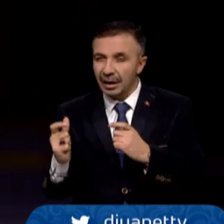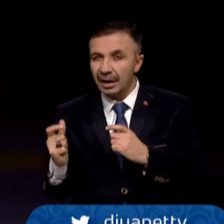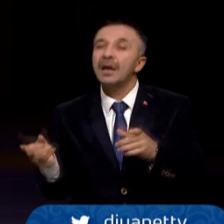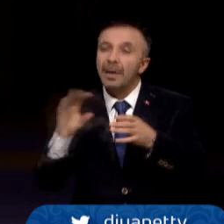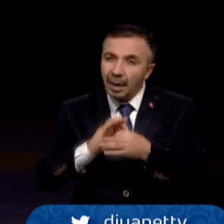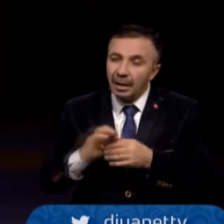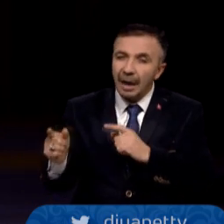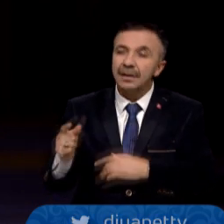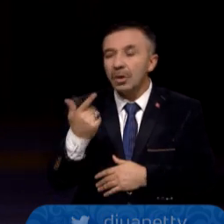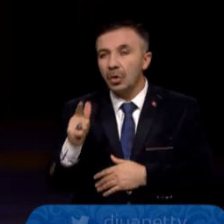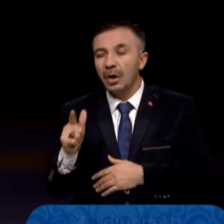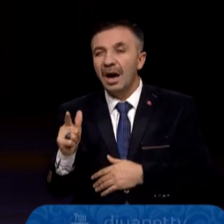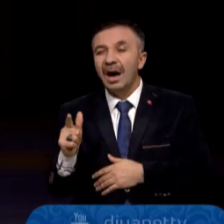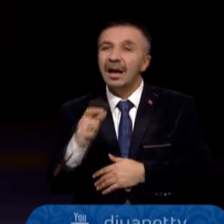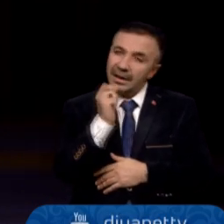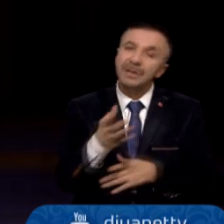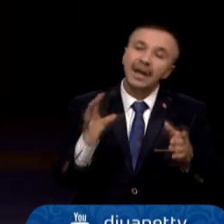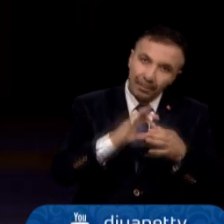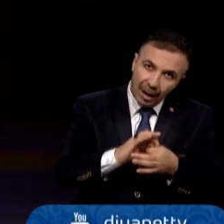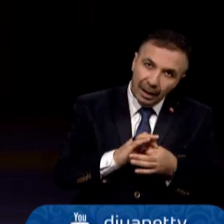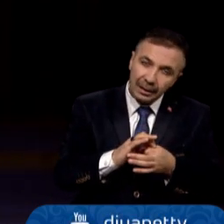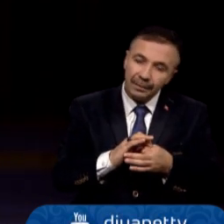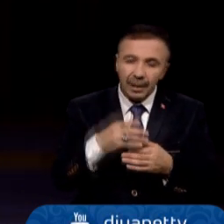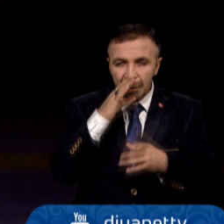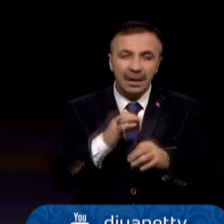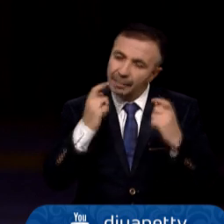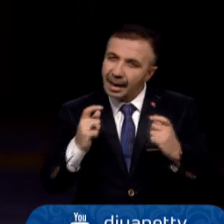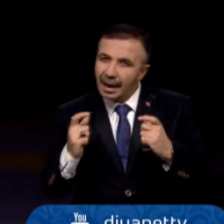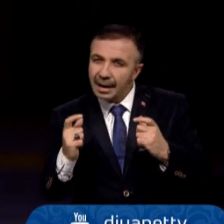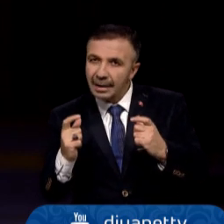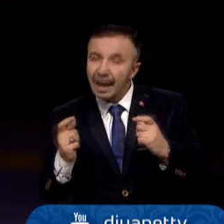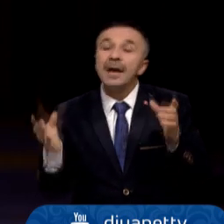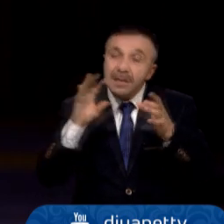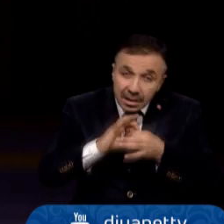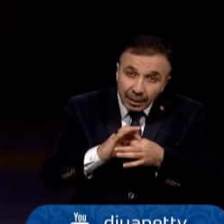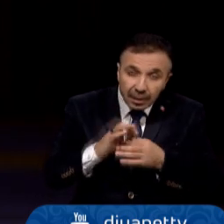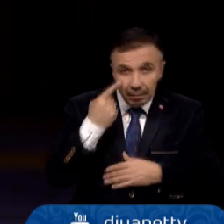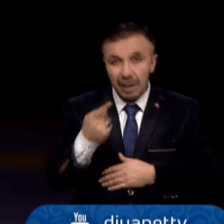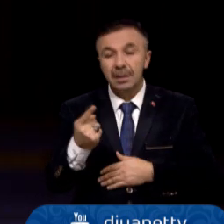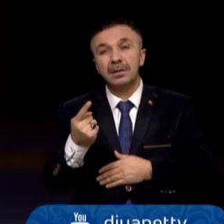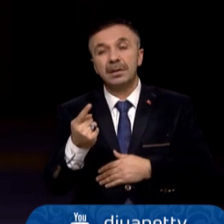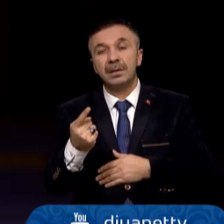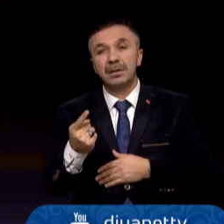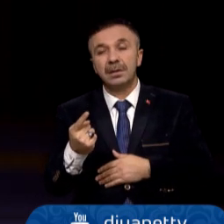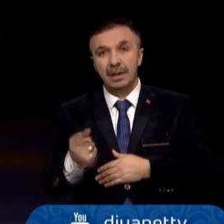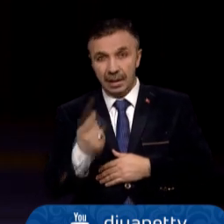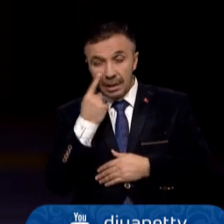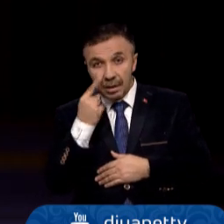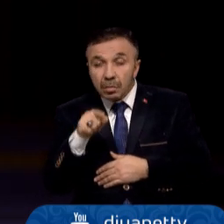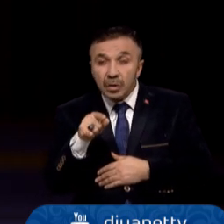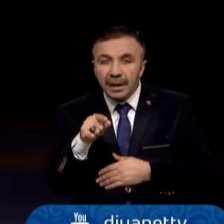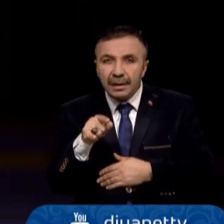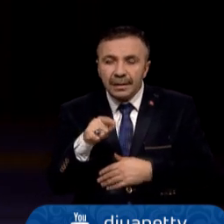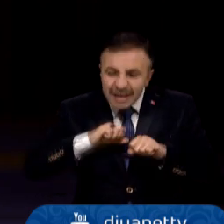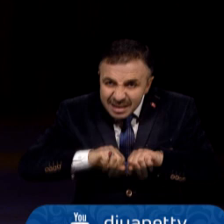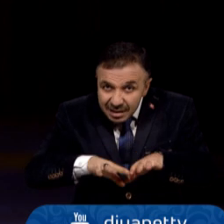şehir hangi vilayete bağlı hangi köy hangi şehre bağlı kimlere ile irtibatlı bakın Devleti bu